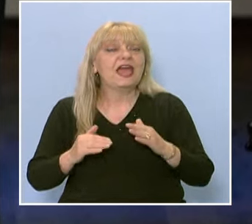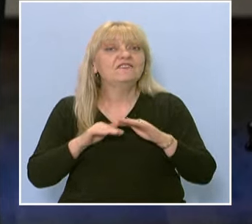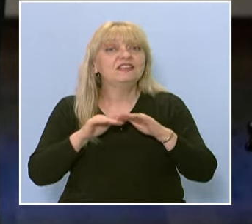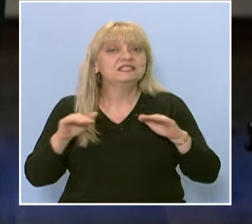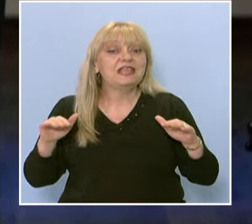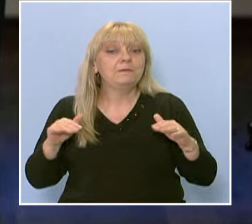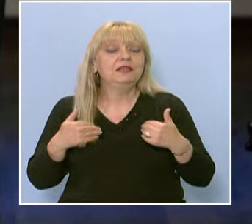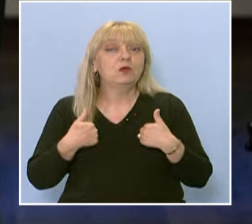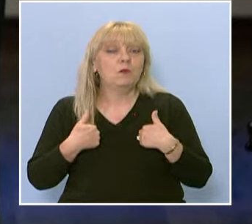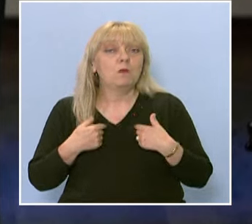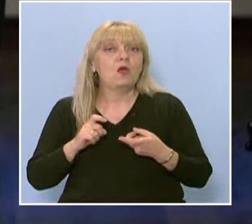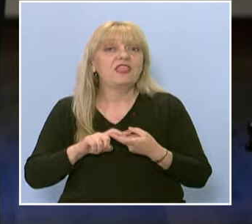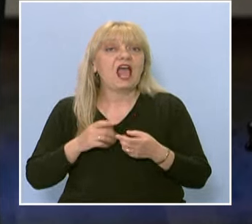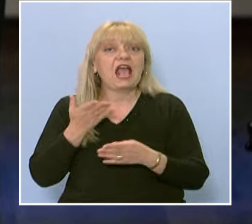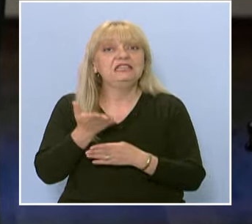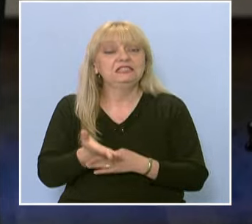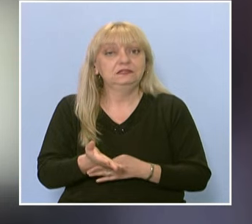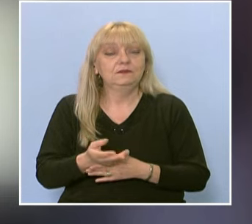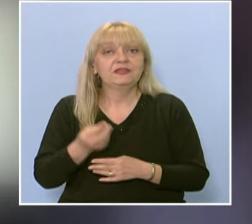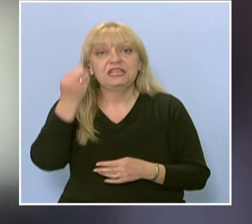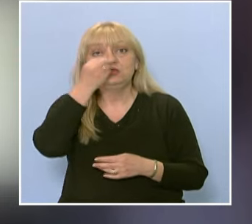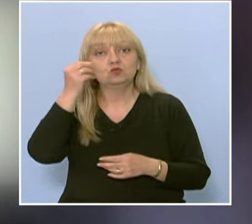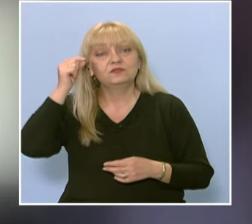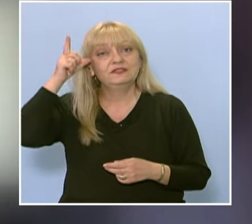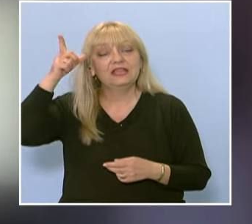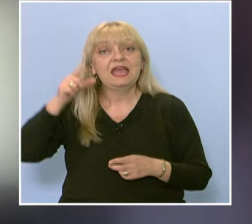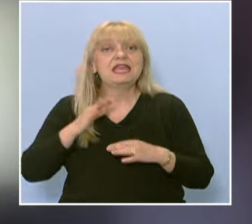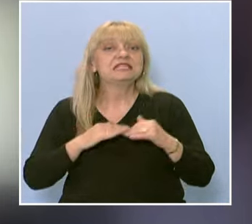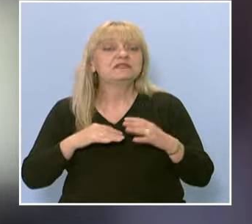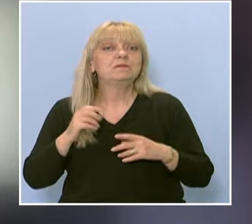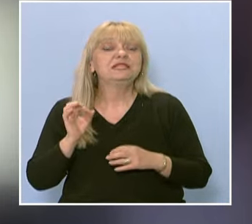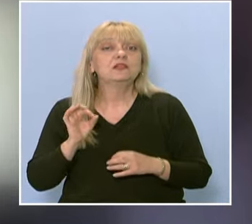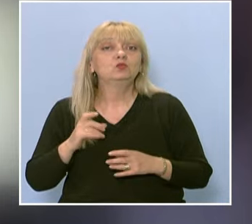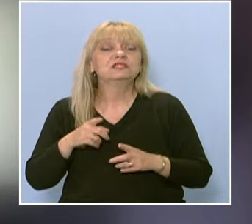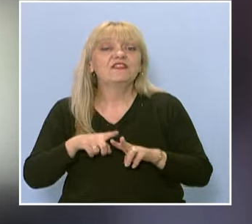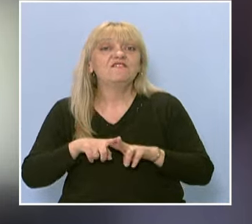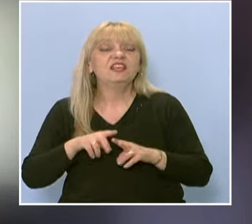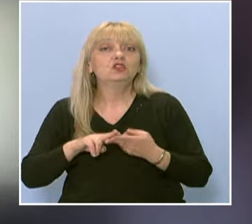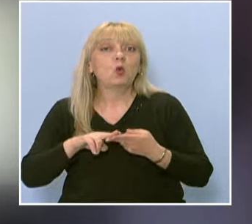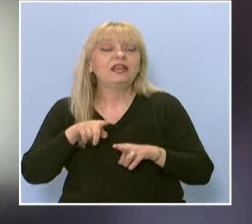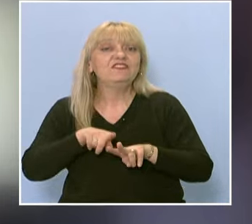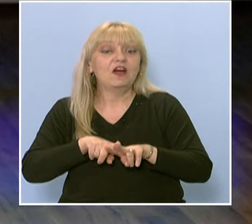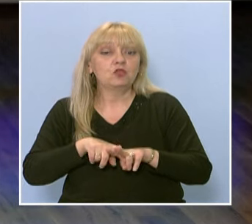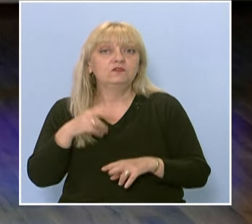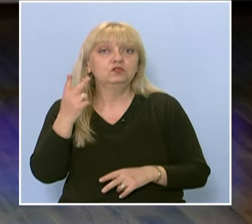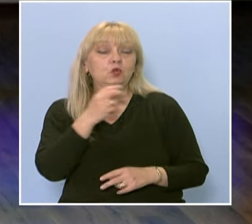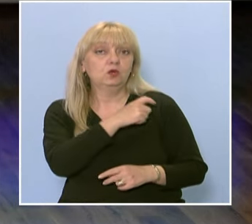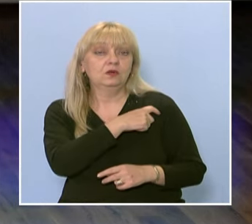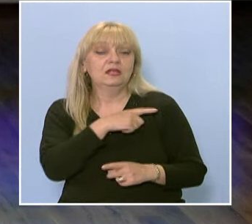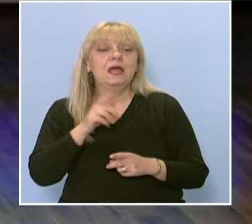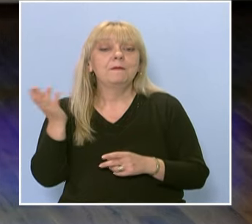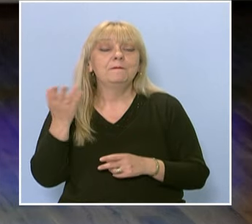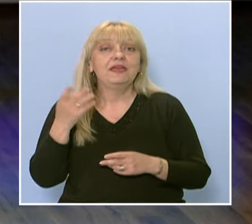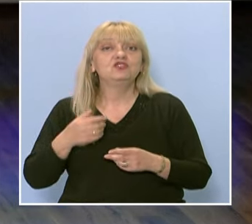на моята кандидатура. Изкуственият интелект е специалността на Виктор Иванов. Второкурсникът от Варна беше номиниран в